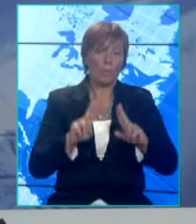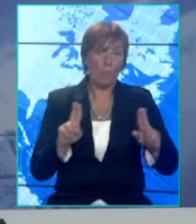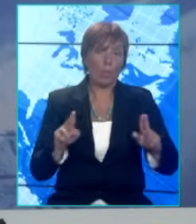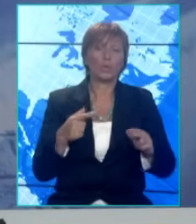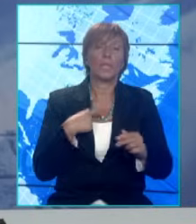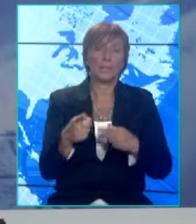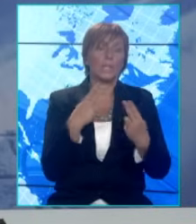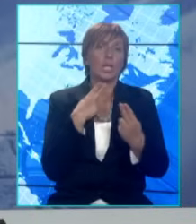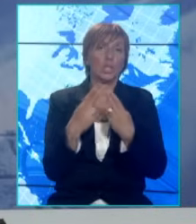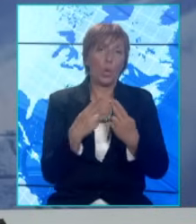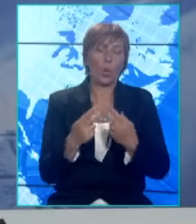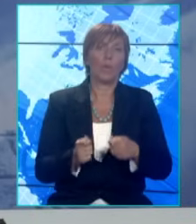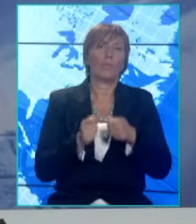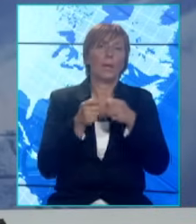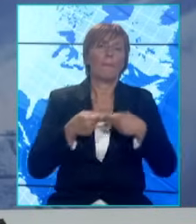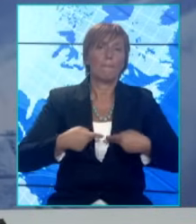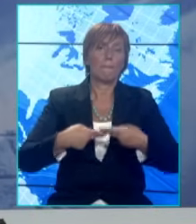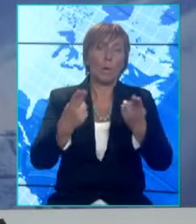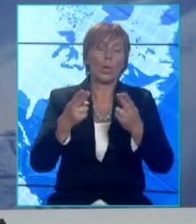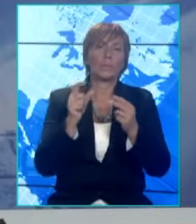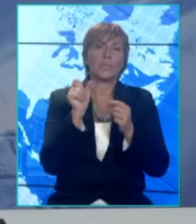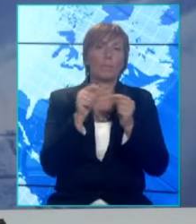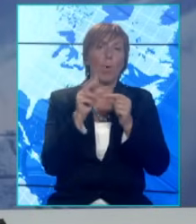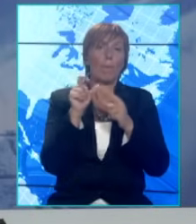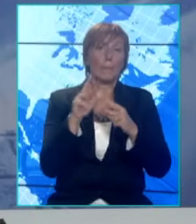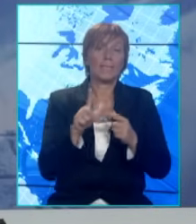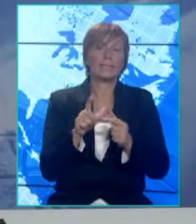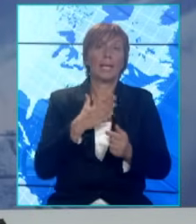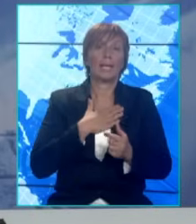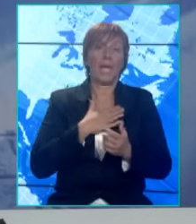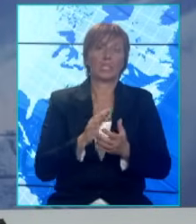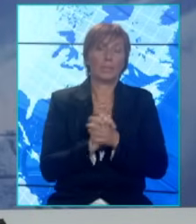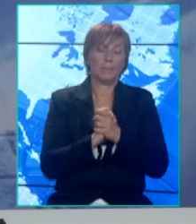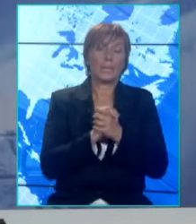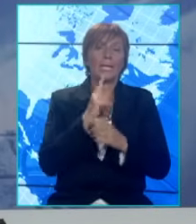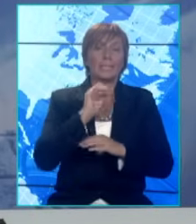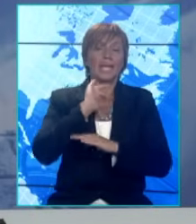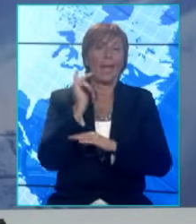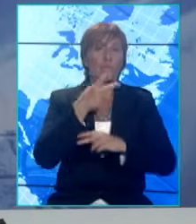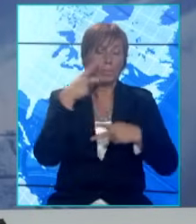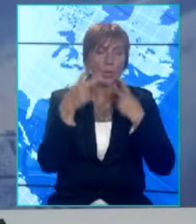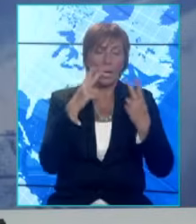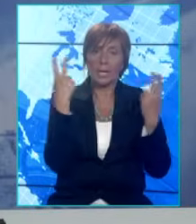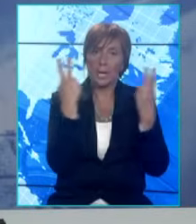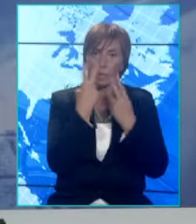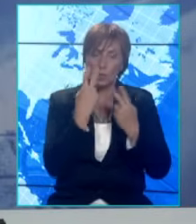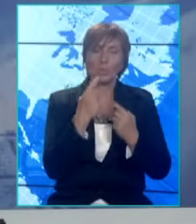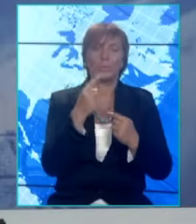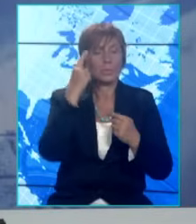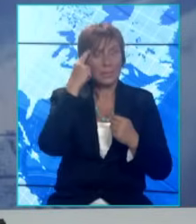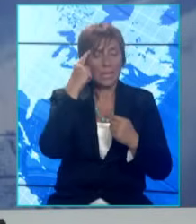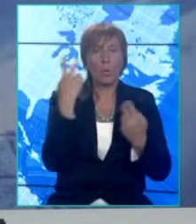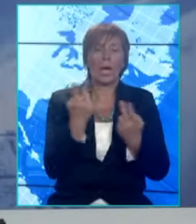se dogovori, proslijedimo u Brisel, a naše kolege iz Europske komisije razumiju i znaju kakva je